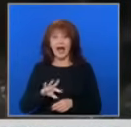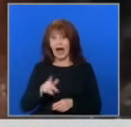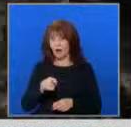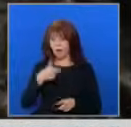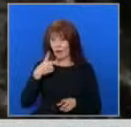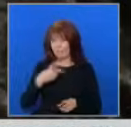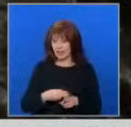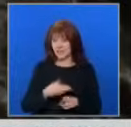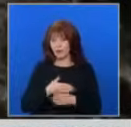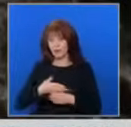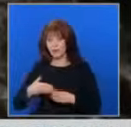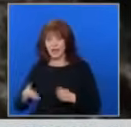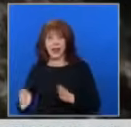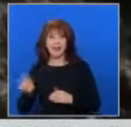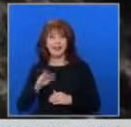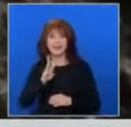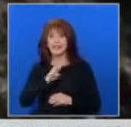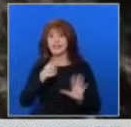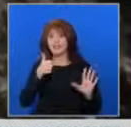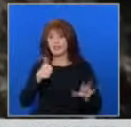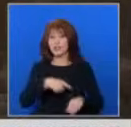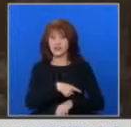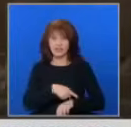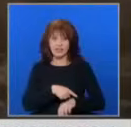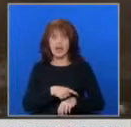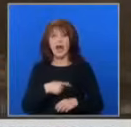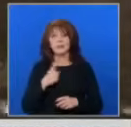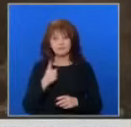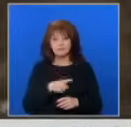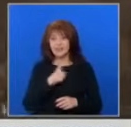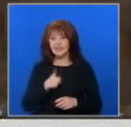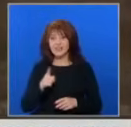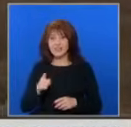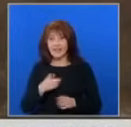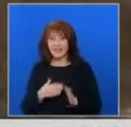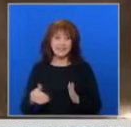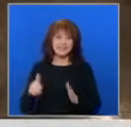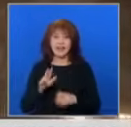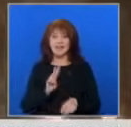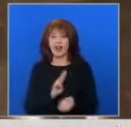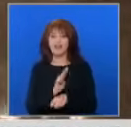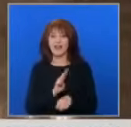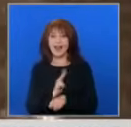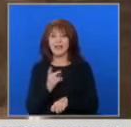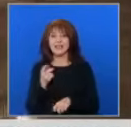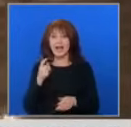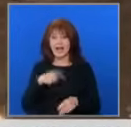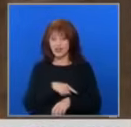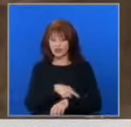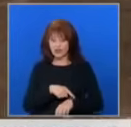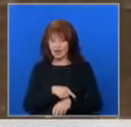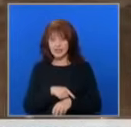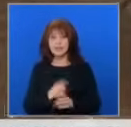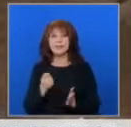на захранването продължи над 36 часа, тогава за всеки последващ период от 12 часа се заплаща 20 лева до възстановяване